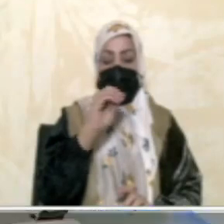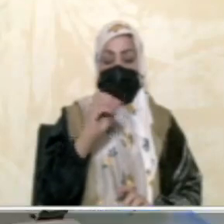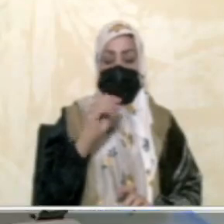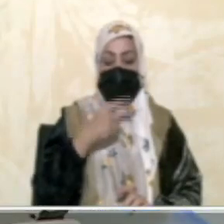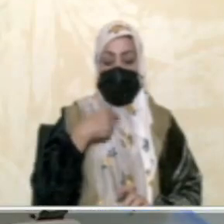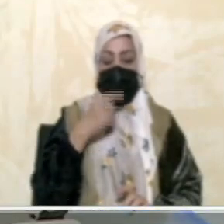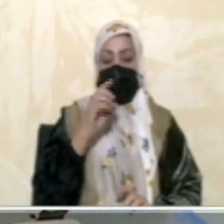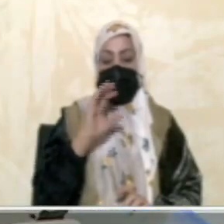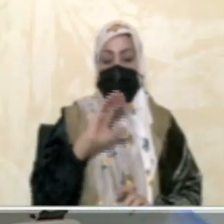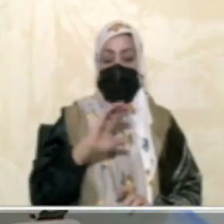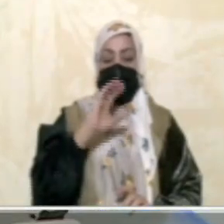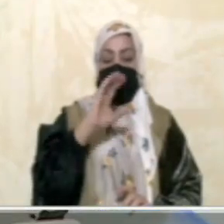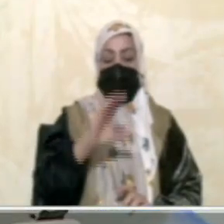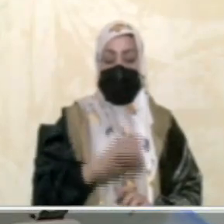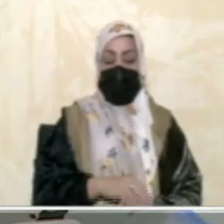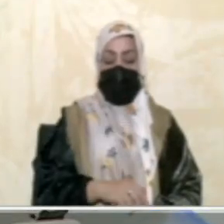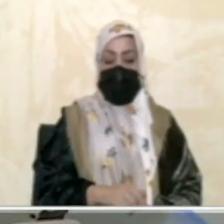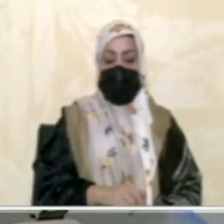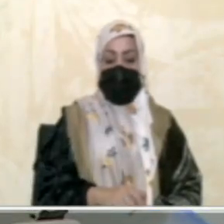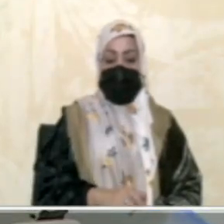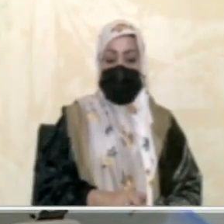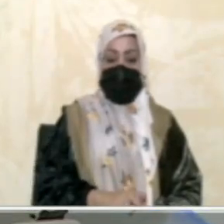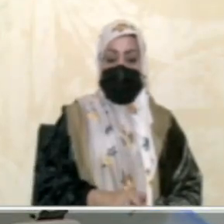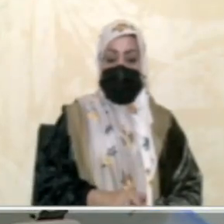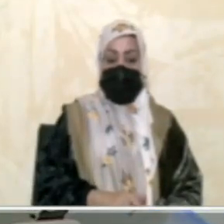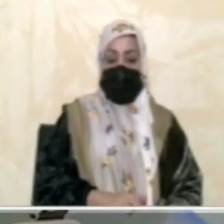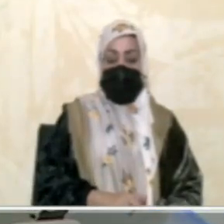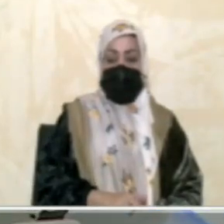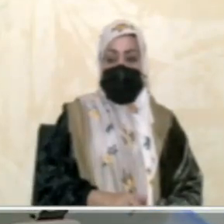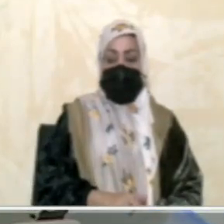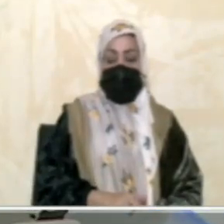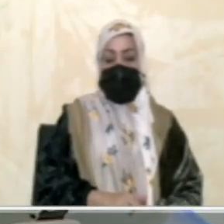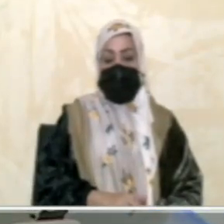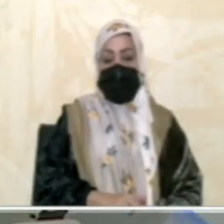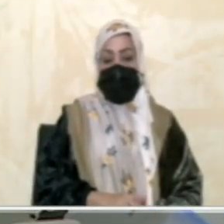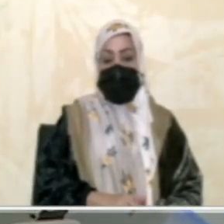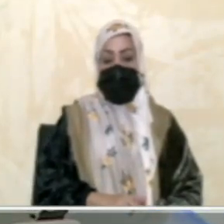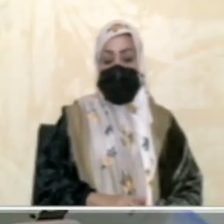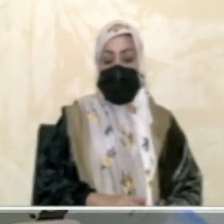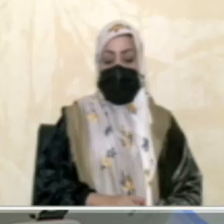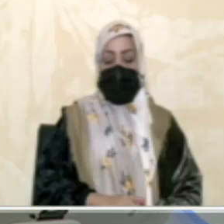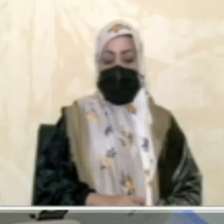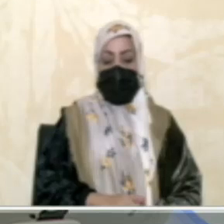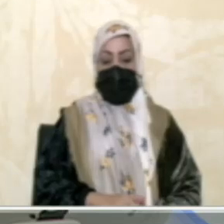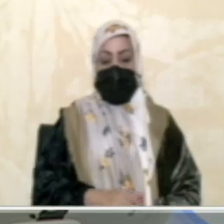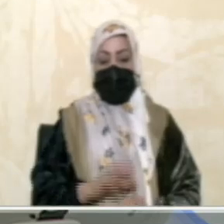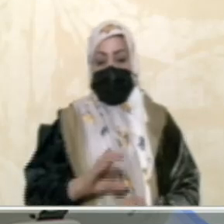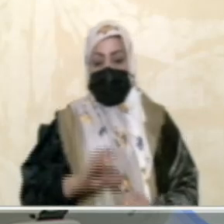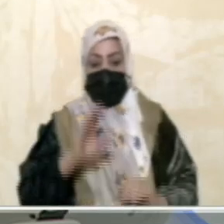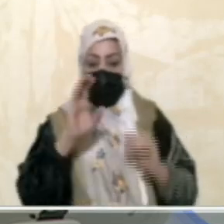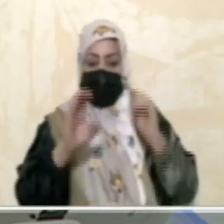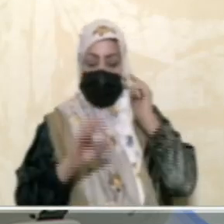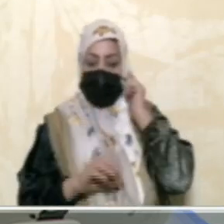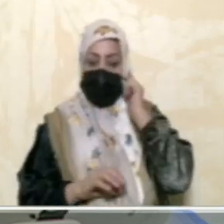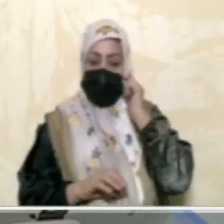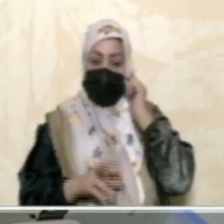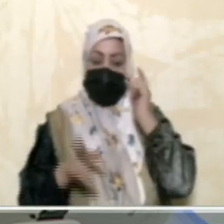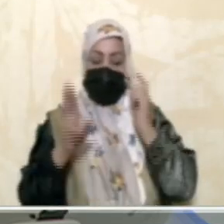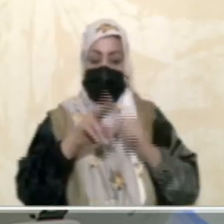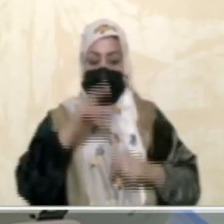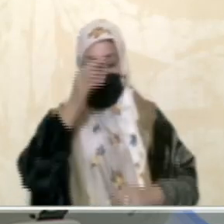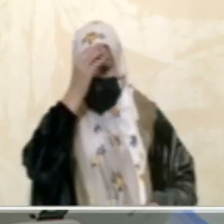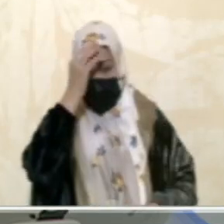يونس على بركه الله نجيب على هذه الاسئله ان شاء الله سيد محمد من